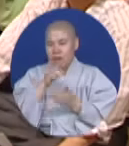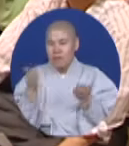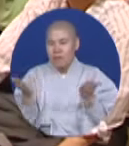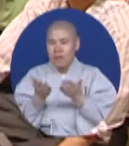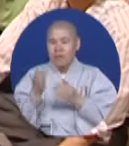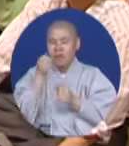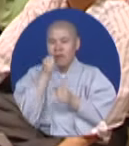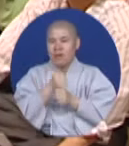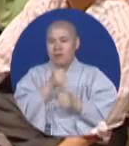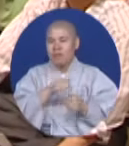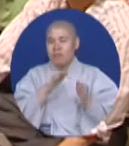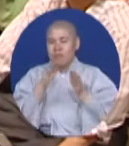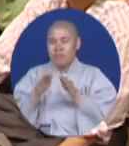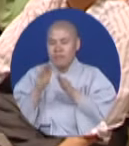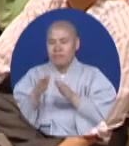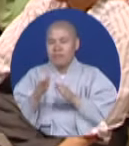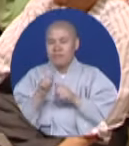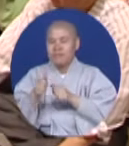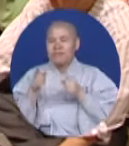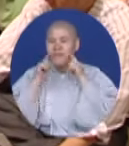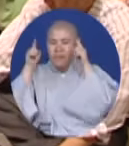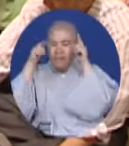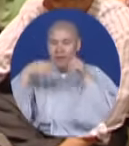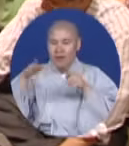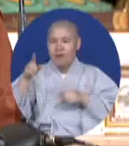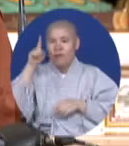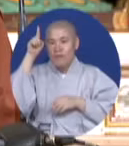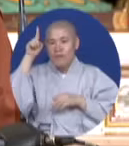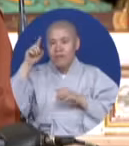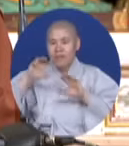따라서 지옥가고 천당가고